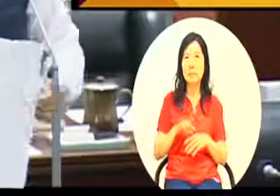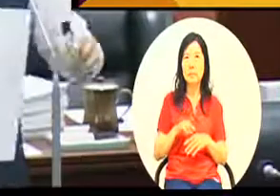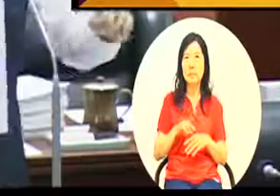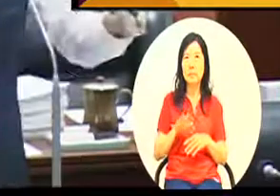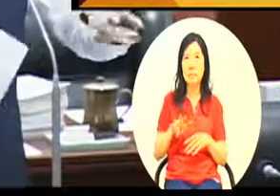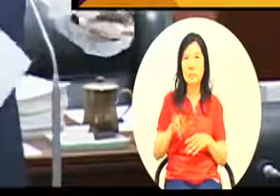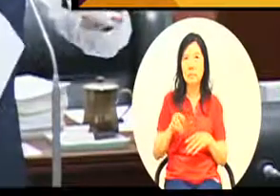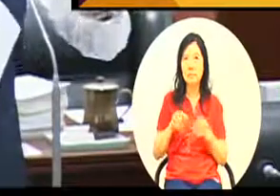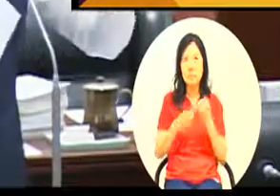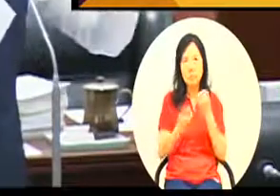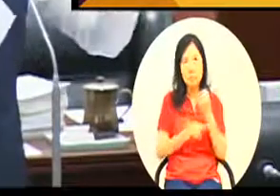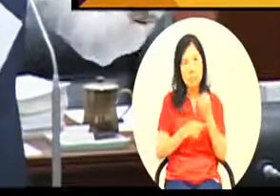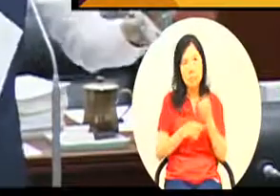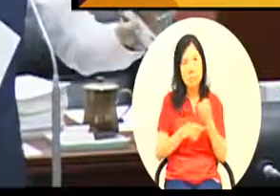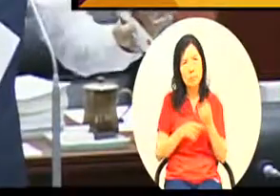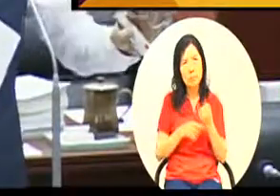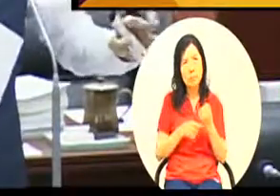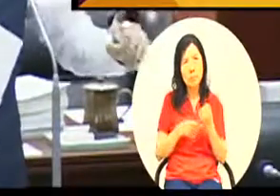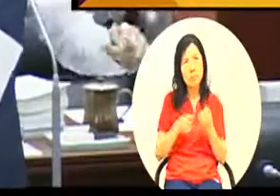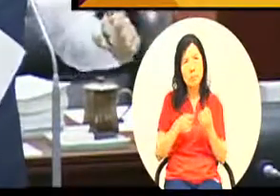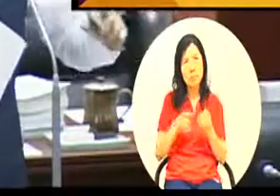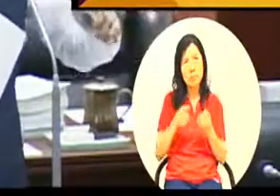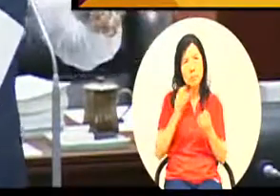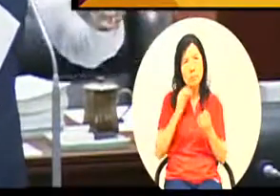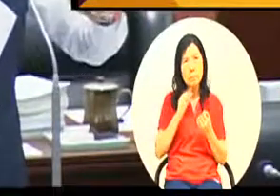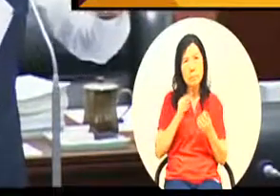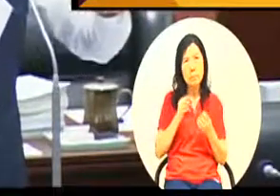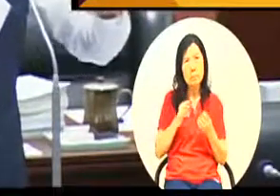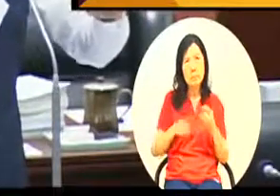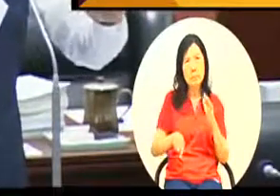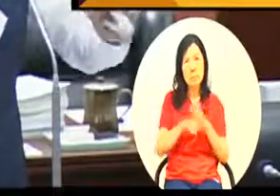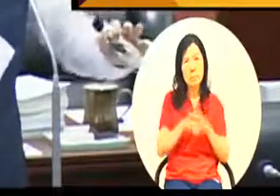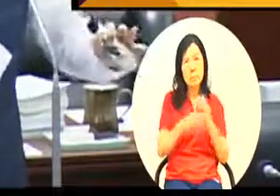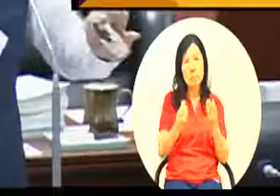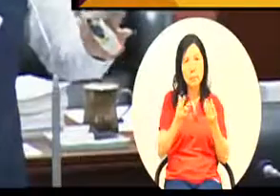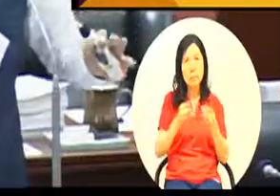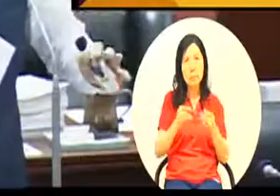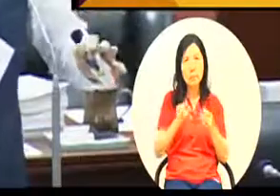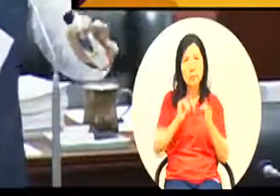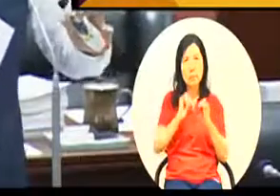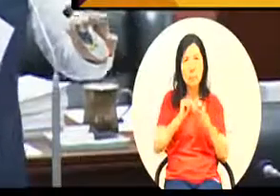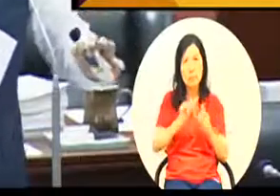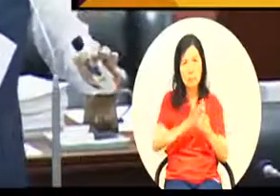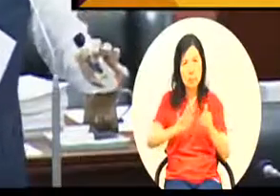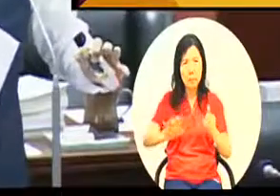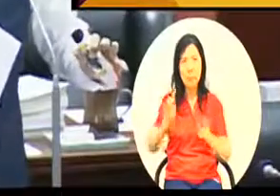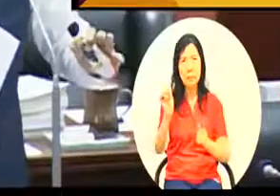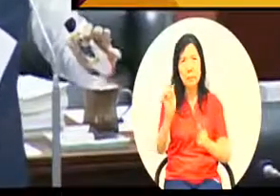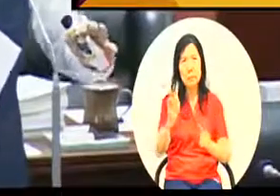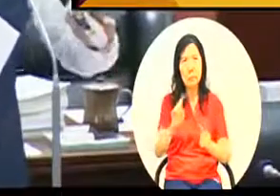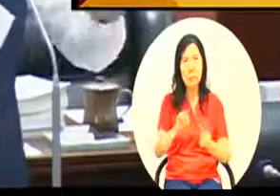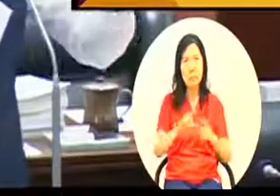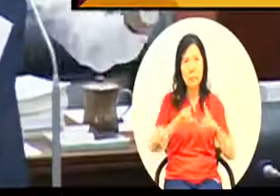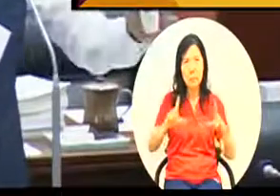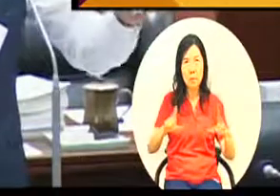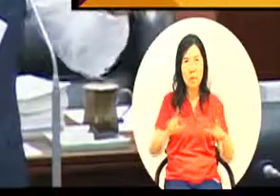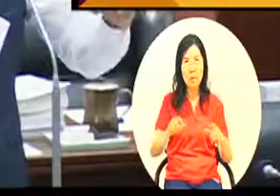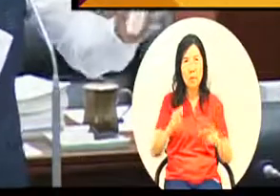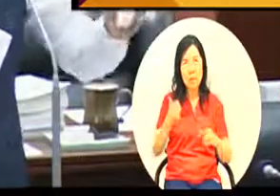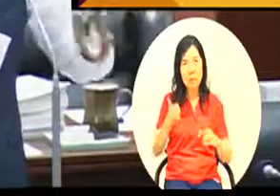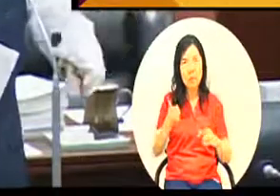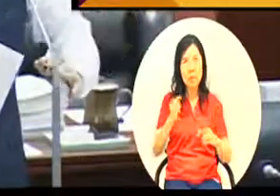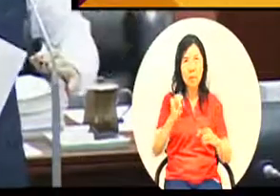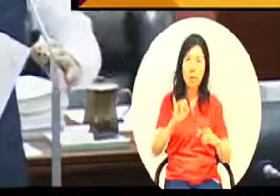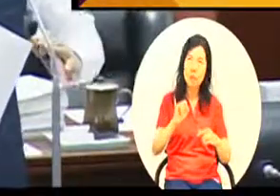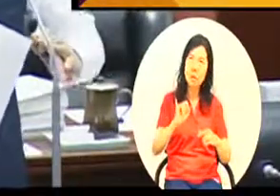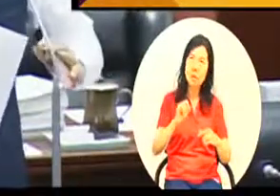这个法律效果，这个如果真的除罪化之后，这个的对社会造成的影响有多大，或是好变好